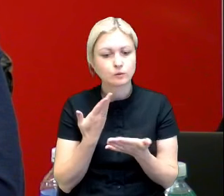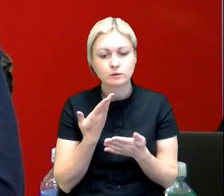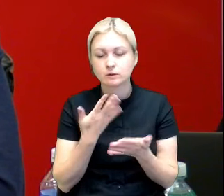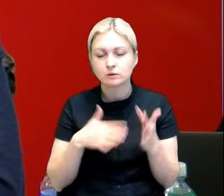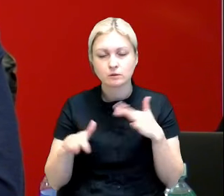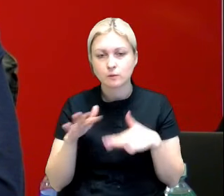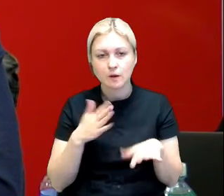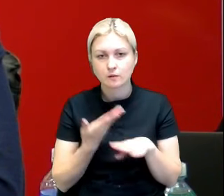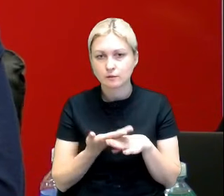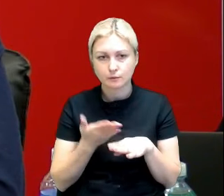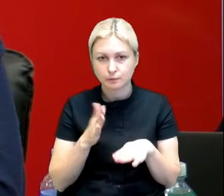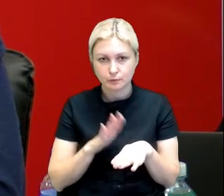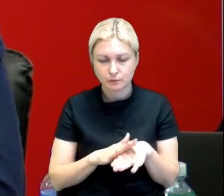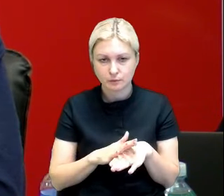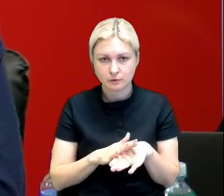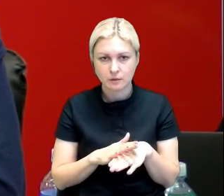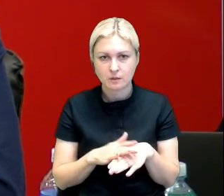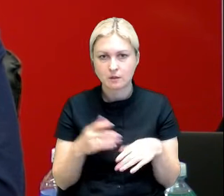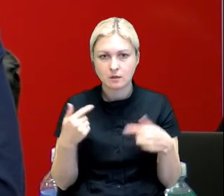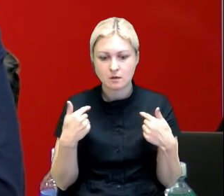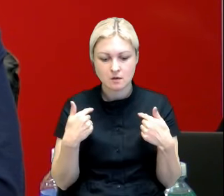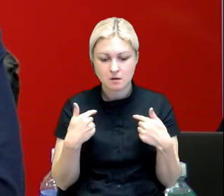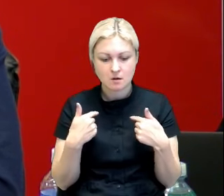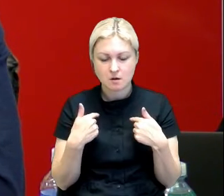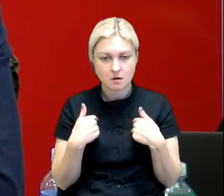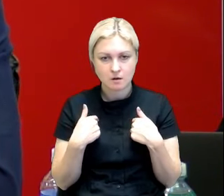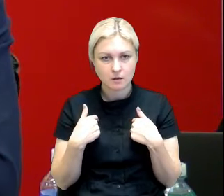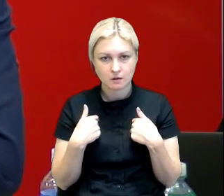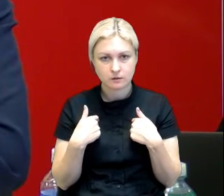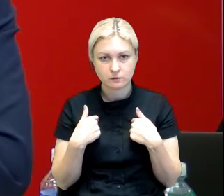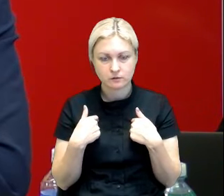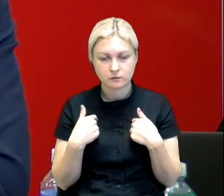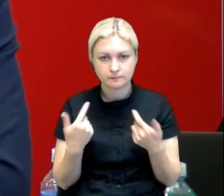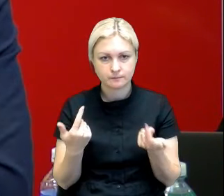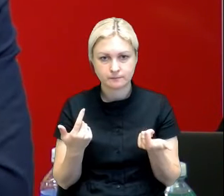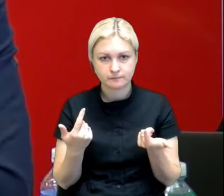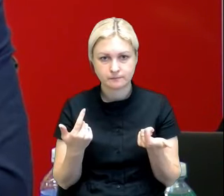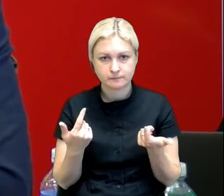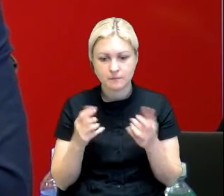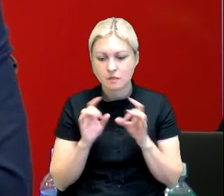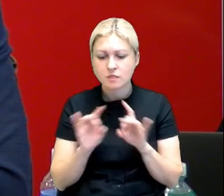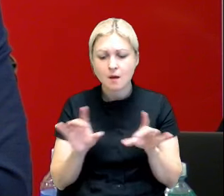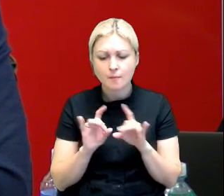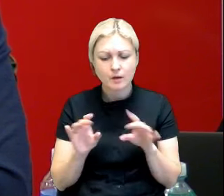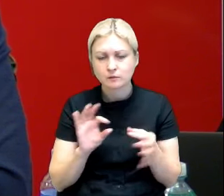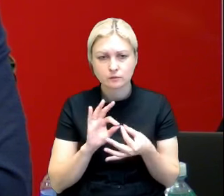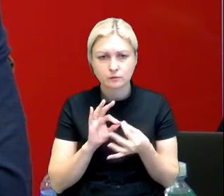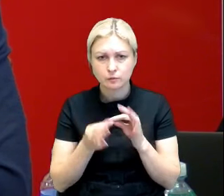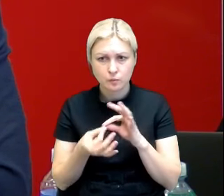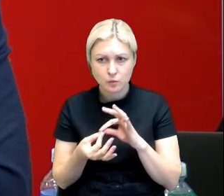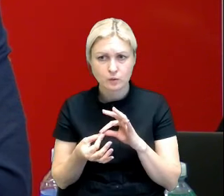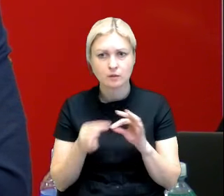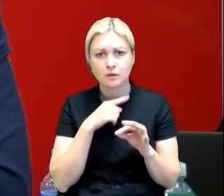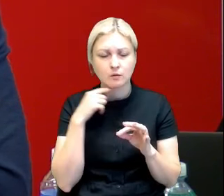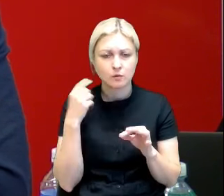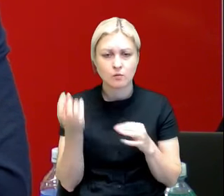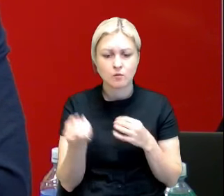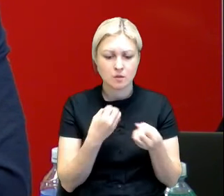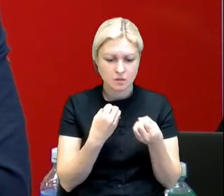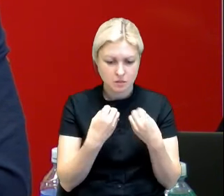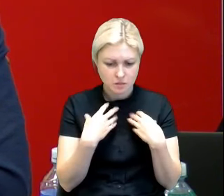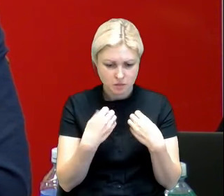ir aš ne neįsileisiu galbūt į pasakojimą tai kas man buvo išsakyta tačiau